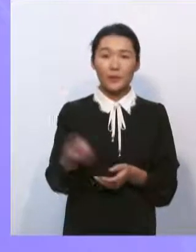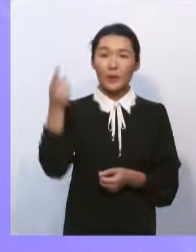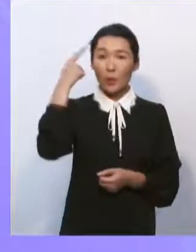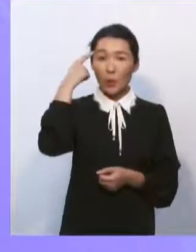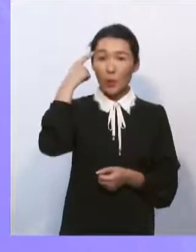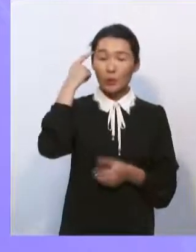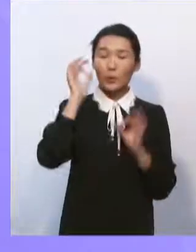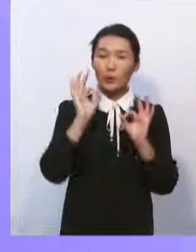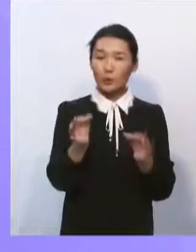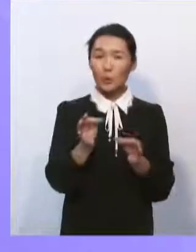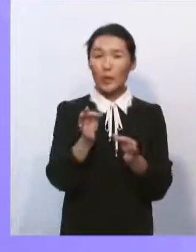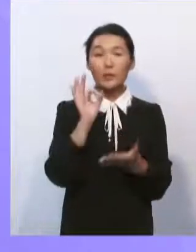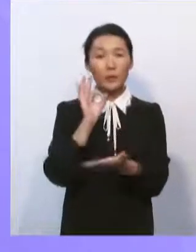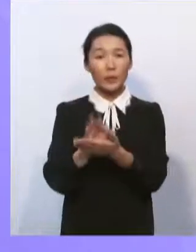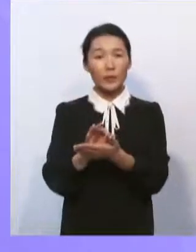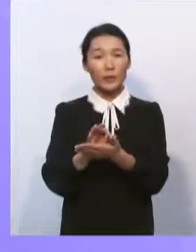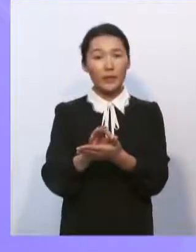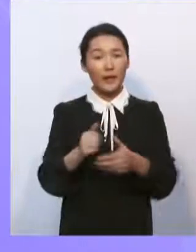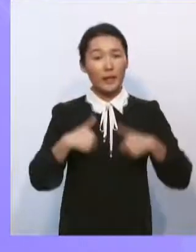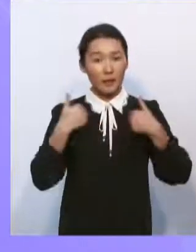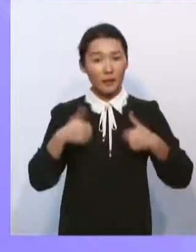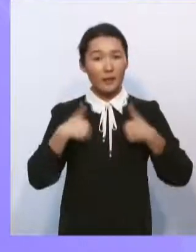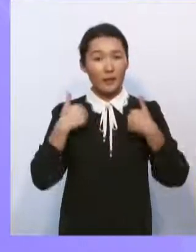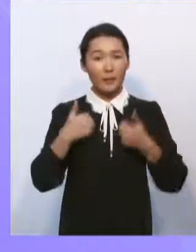Ойлонуп, туура жооп берүүгө аракеттенгиле.